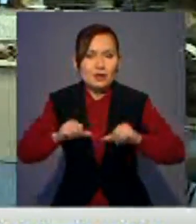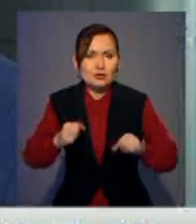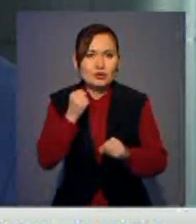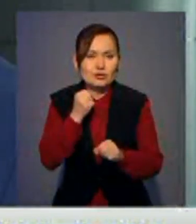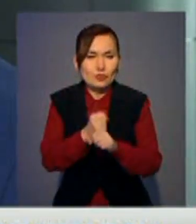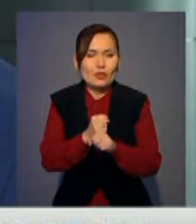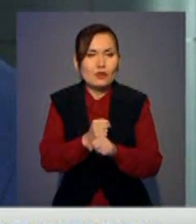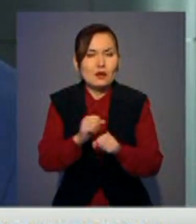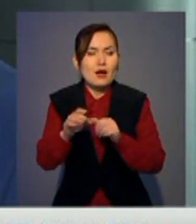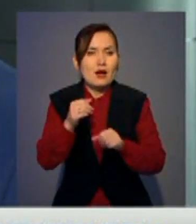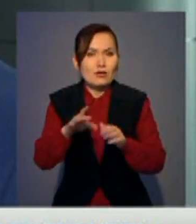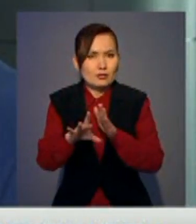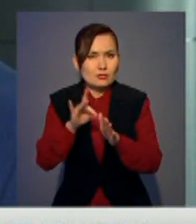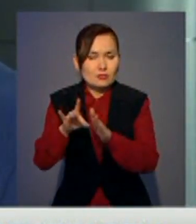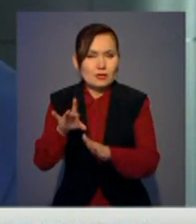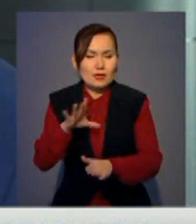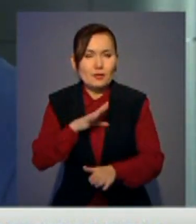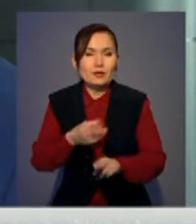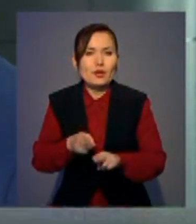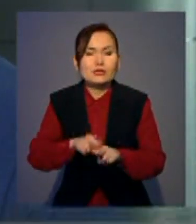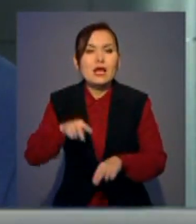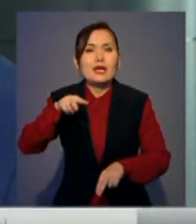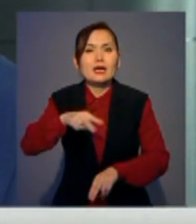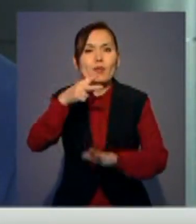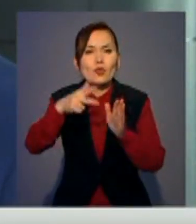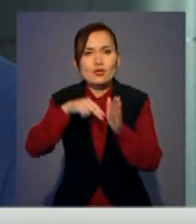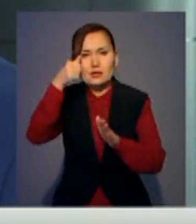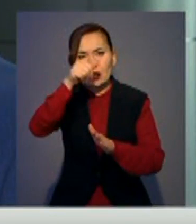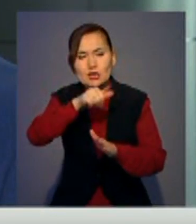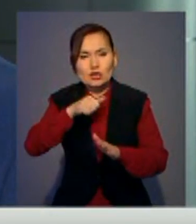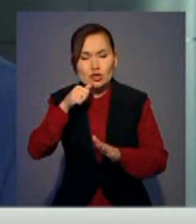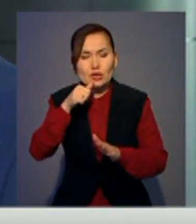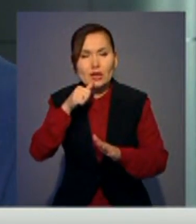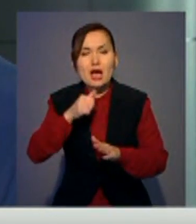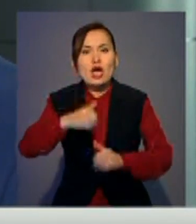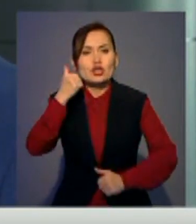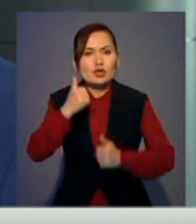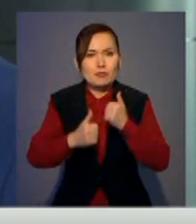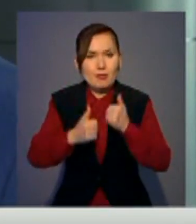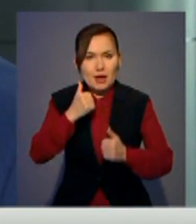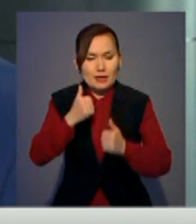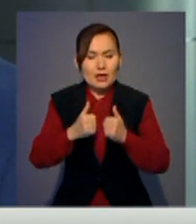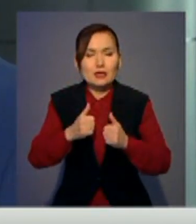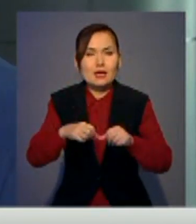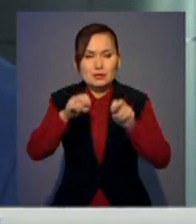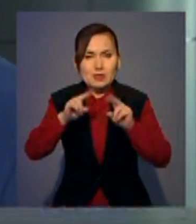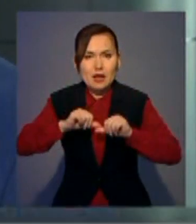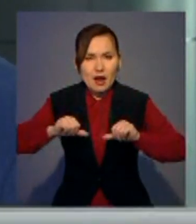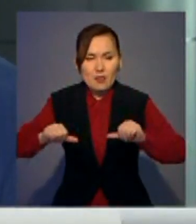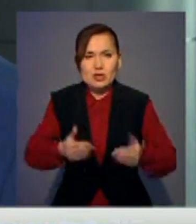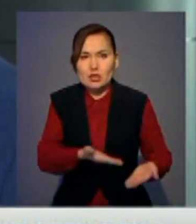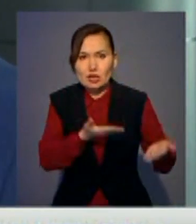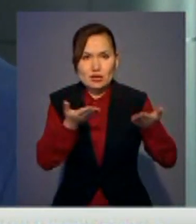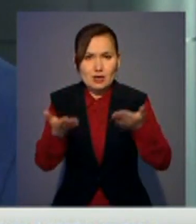енгізілген. Осы 2018 жылғы чемпионатқа біз сарапшыларымыз бар, қорытынды есебін шығаратын,